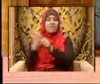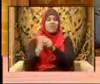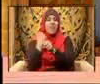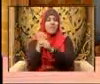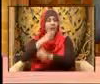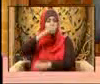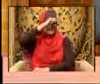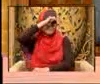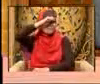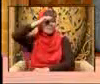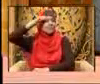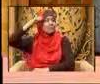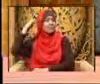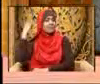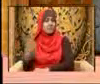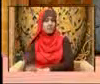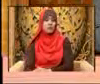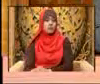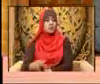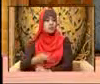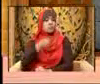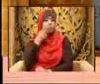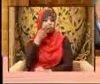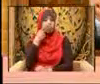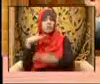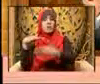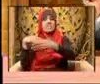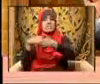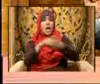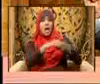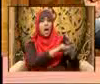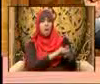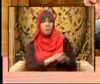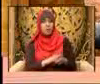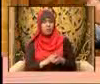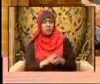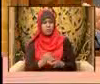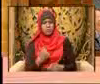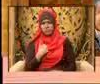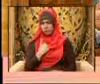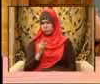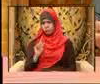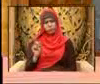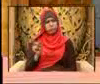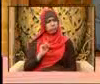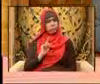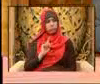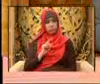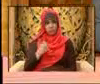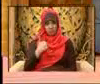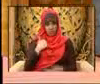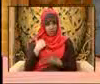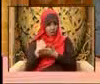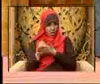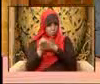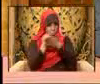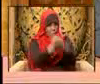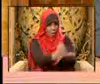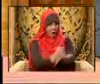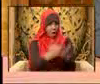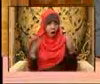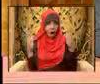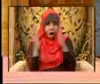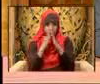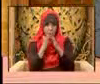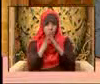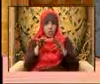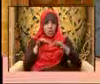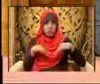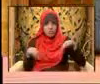وأرضاه. بقية الصحابة قالوا لهم لا ما نقسموش، يعني كيفاش يعني أنت تعطيني أرضك وتعطيني ثمارك وتعطيني كذا؟ لا. قال